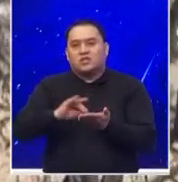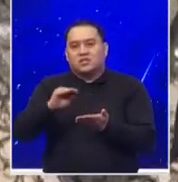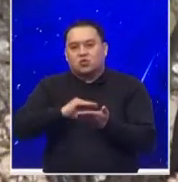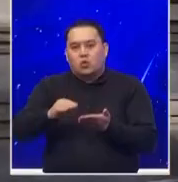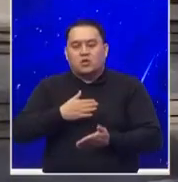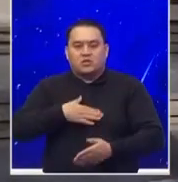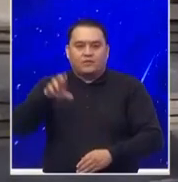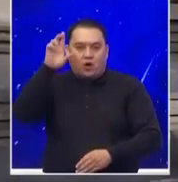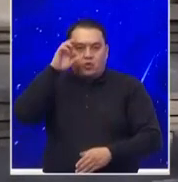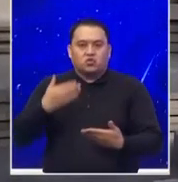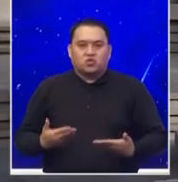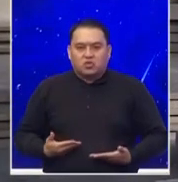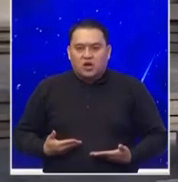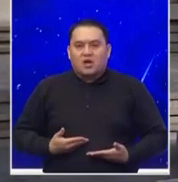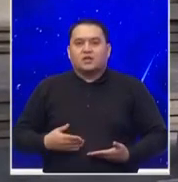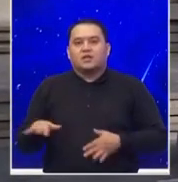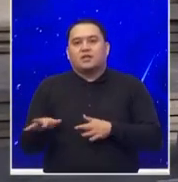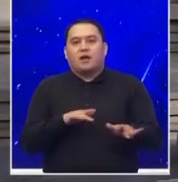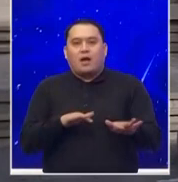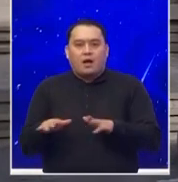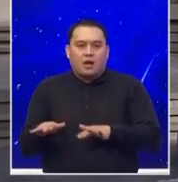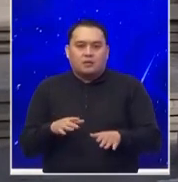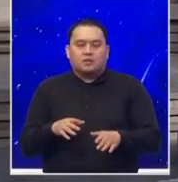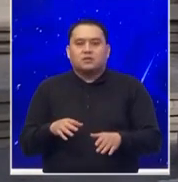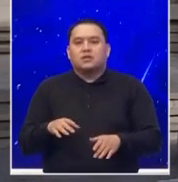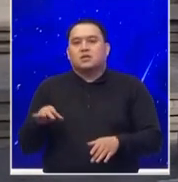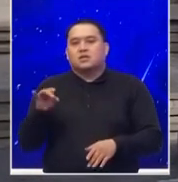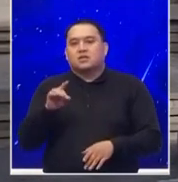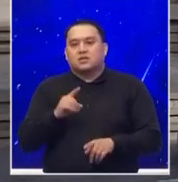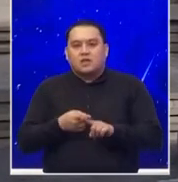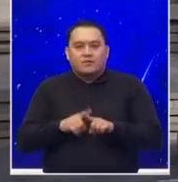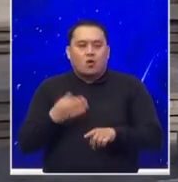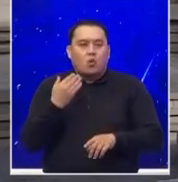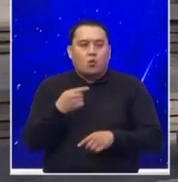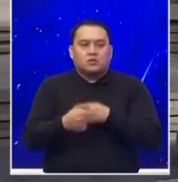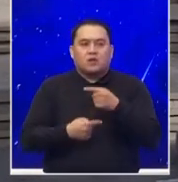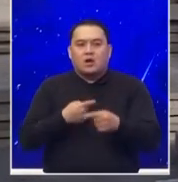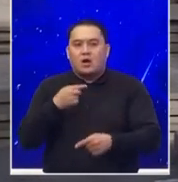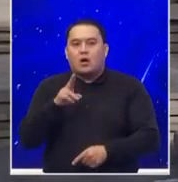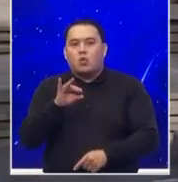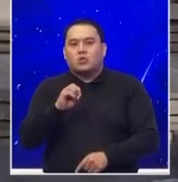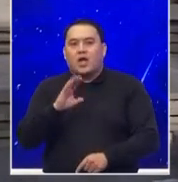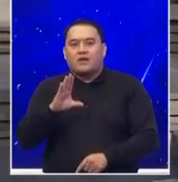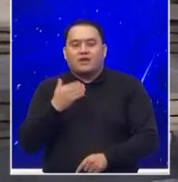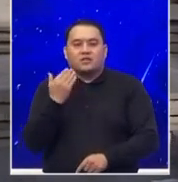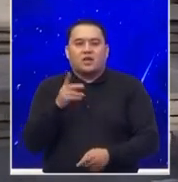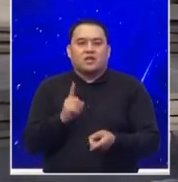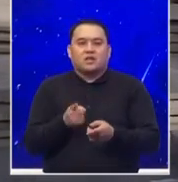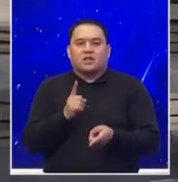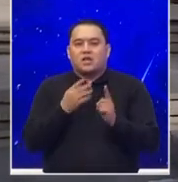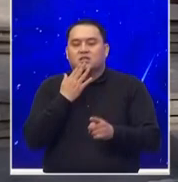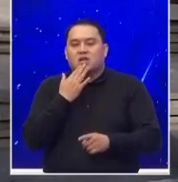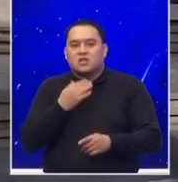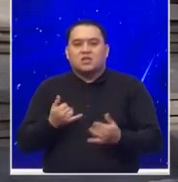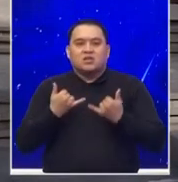нашей страны. Его жизнь и многогранная деятельность стали символом эпохи созидания. Наследие Динмухамеда Конаева является национальным